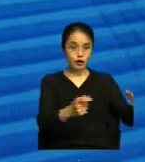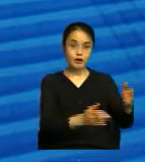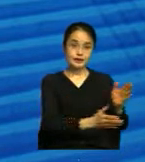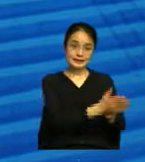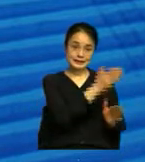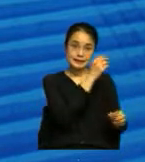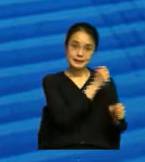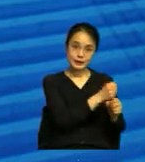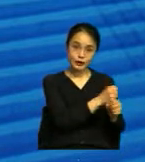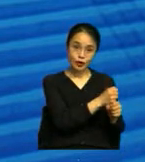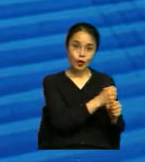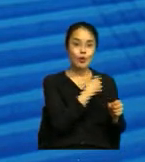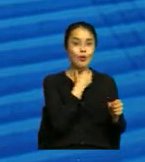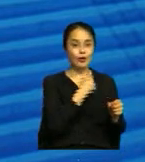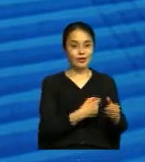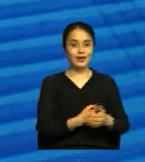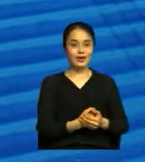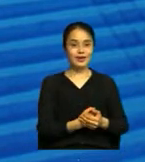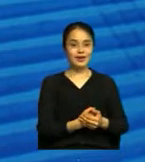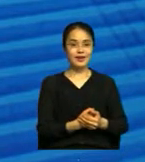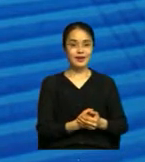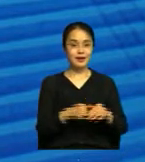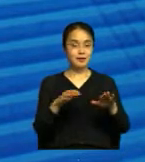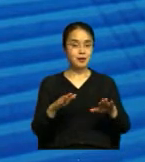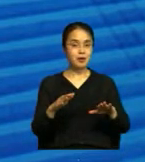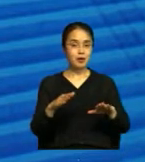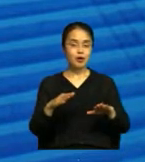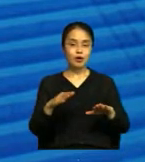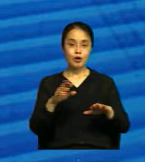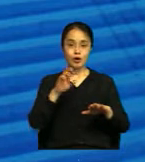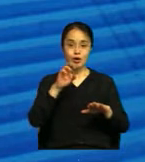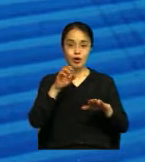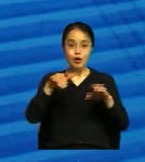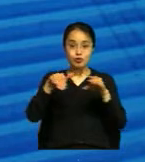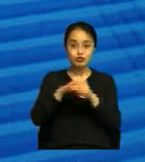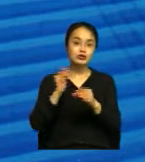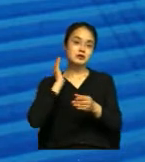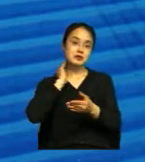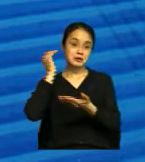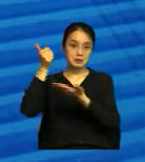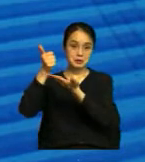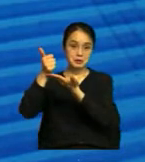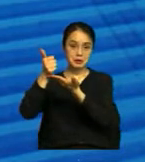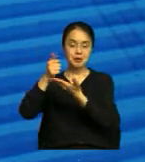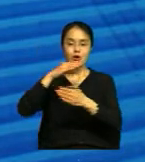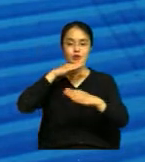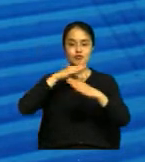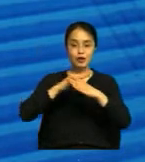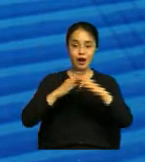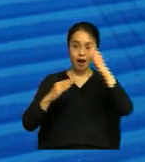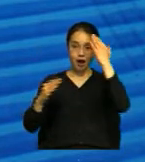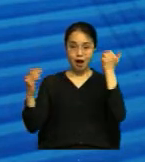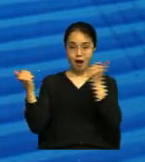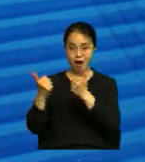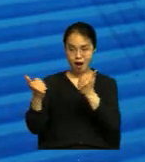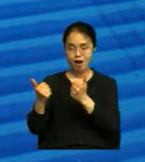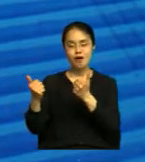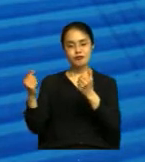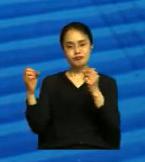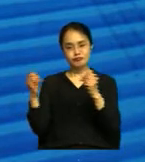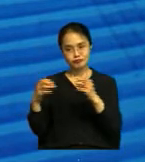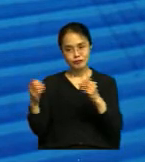인도적인 접근, 이번에 대통령께서 남북 문제에 이렇게 물꼬를 트셨습니다. 그래서 통일경제특구뿐만이